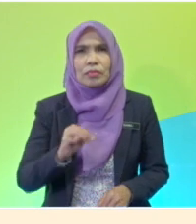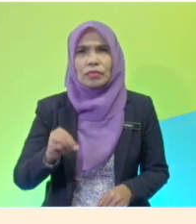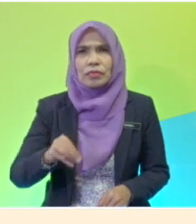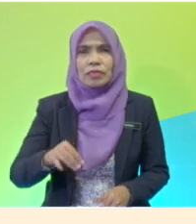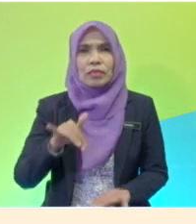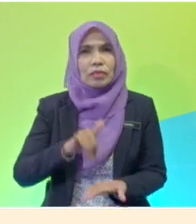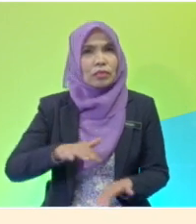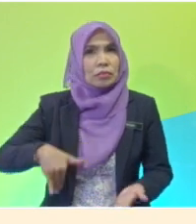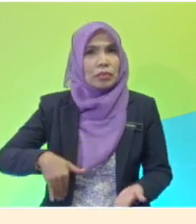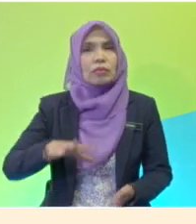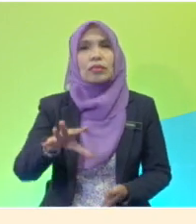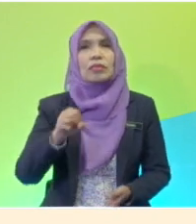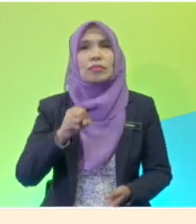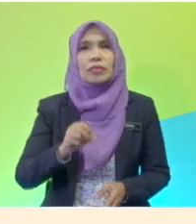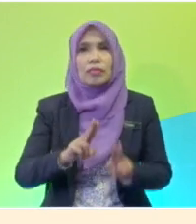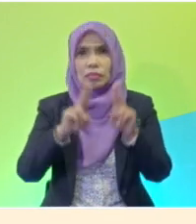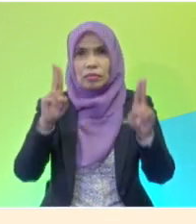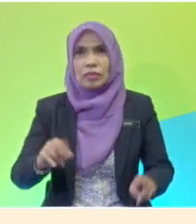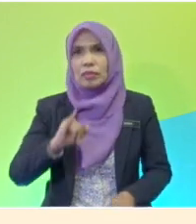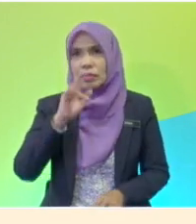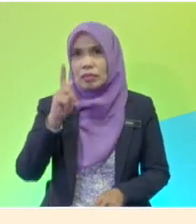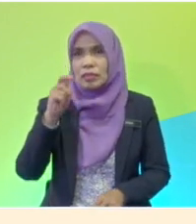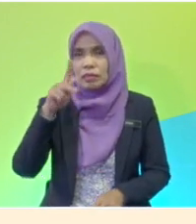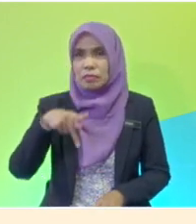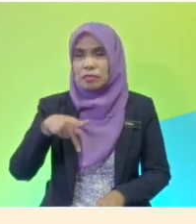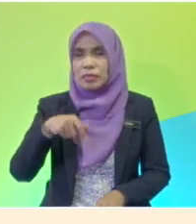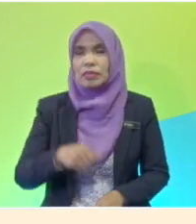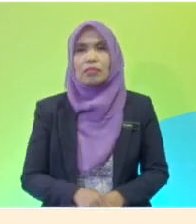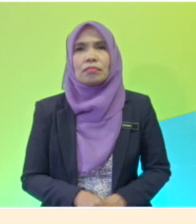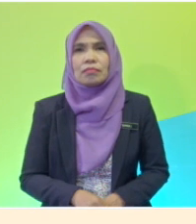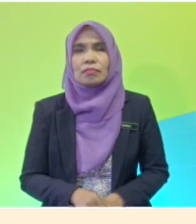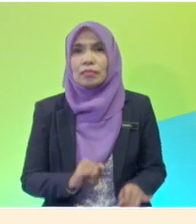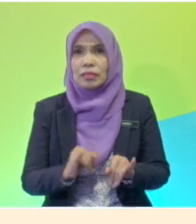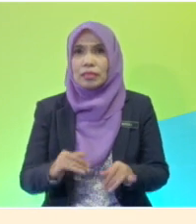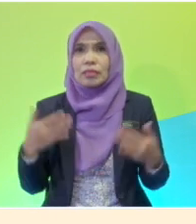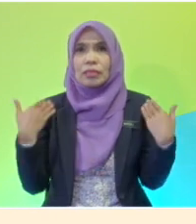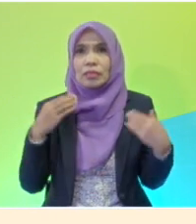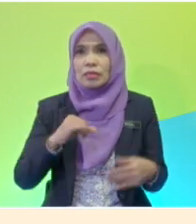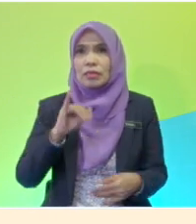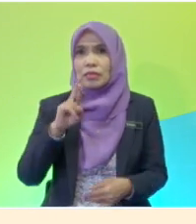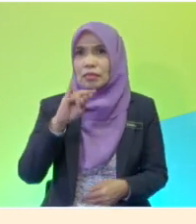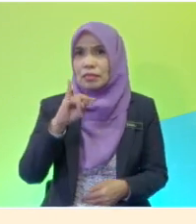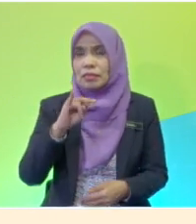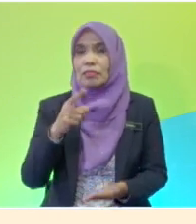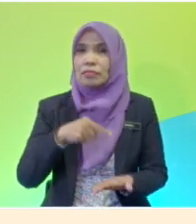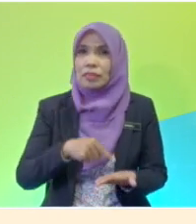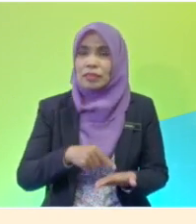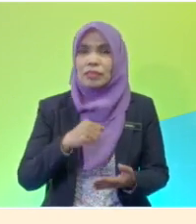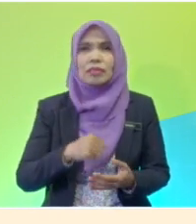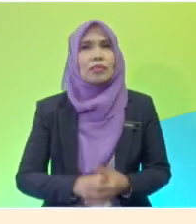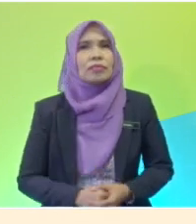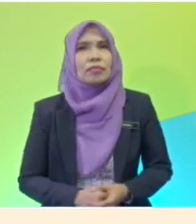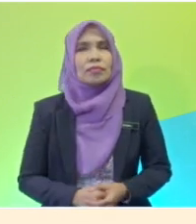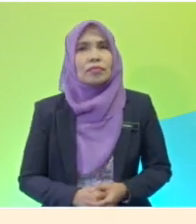kalau kita tengok ada ciri-ciri segini sok ada kemungkinan dia adalah dalam kategori Tinggi oke